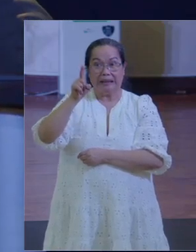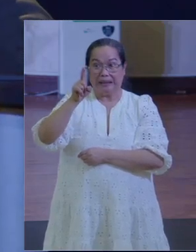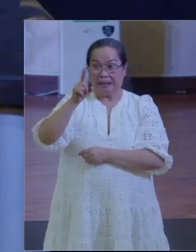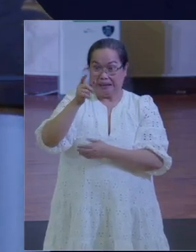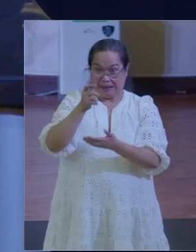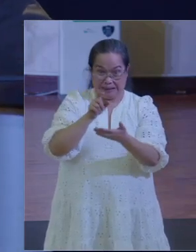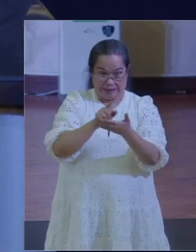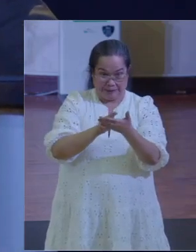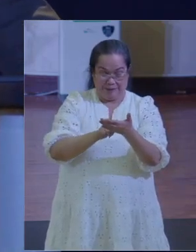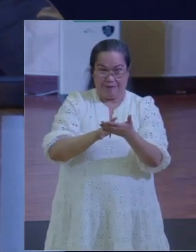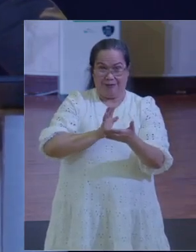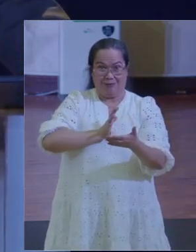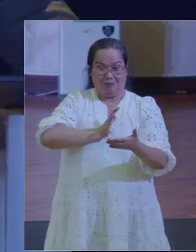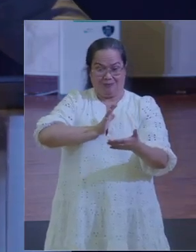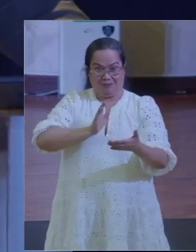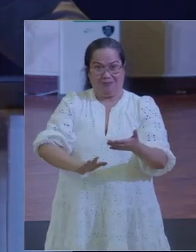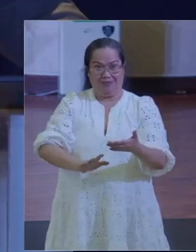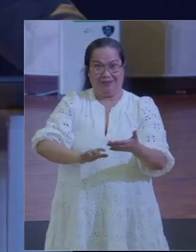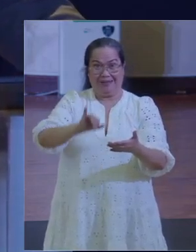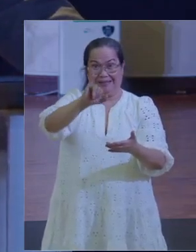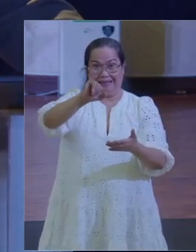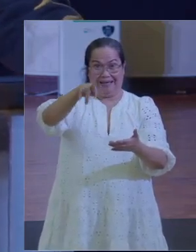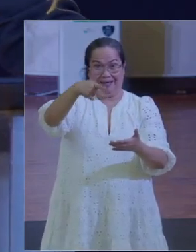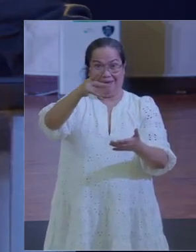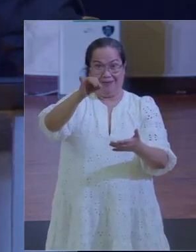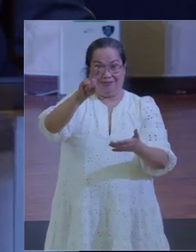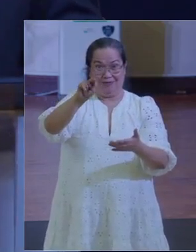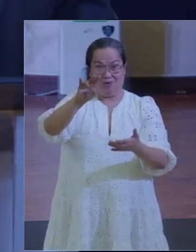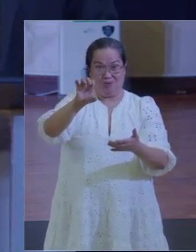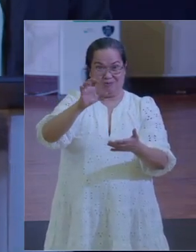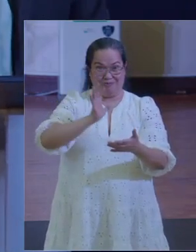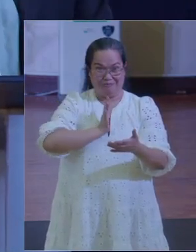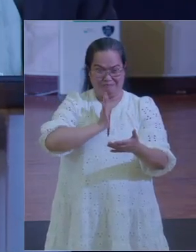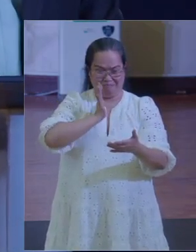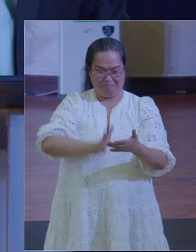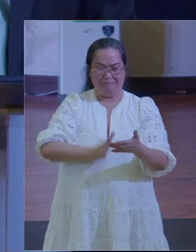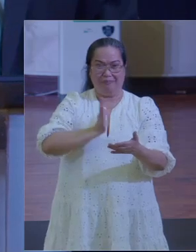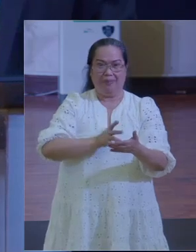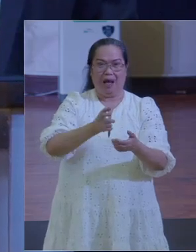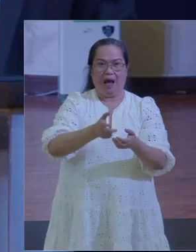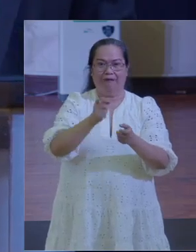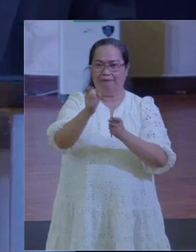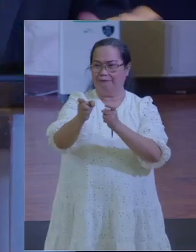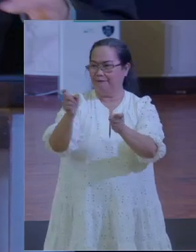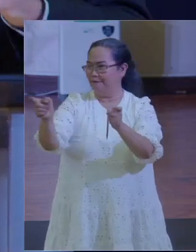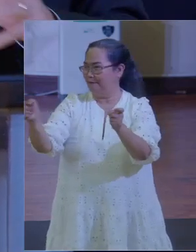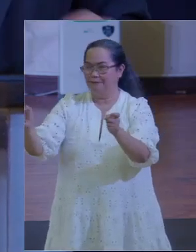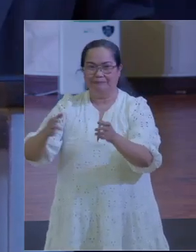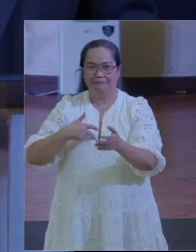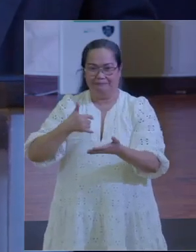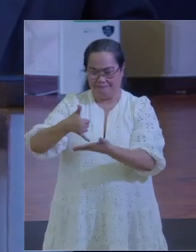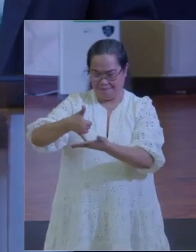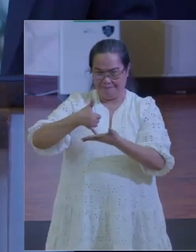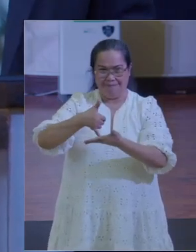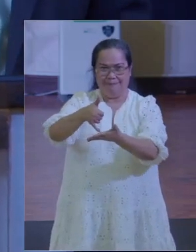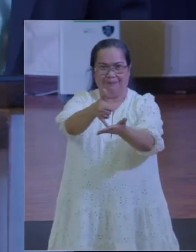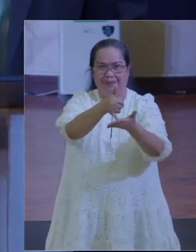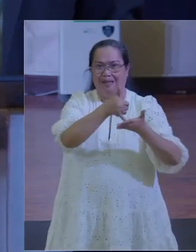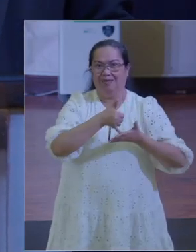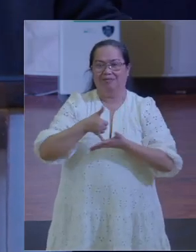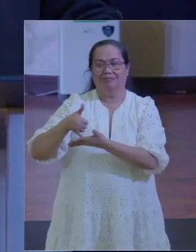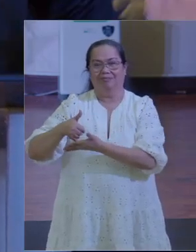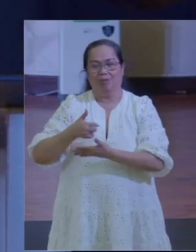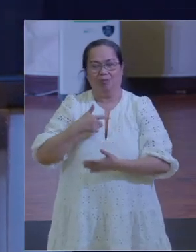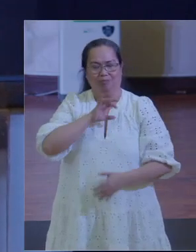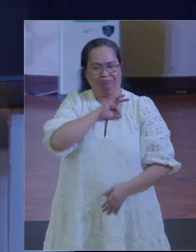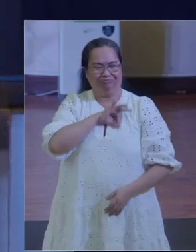nung nanalo sila. So, may bonus. Manalo. May bonus. May award ka, MVP, may bonus.